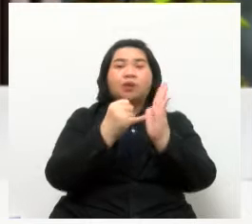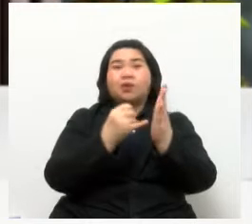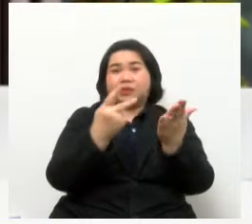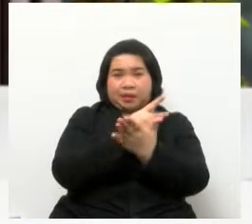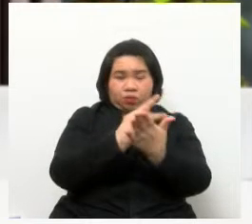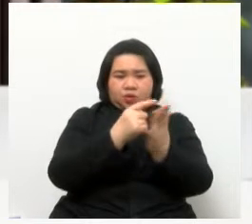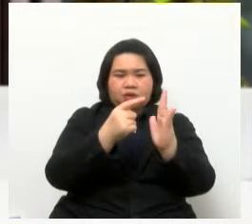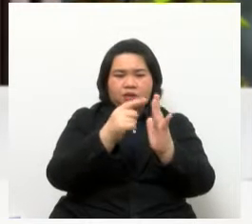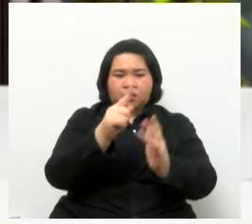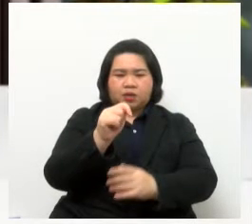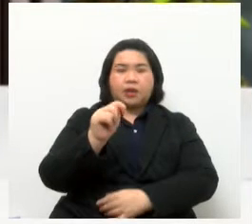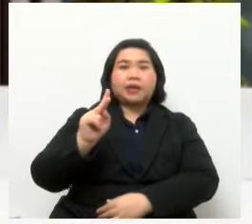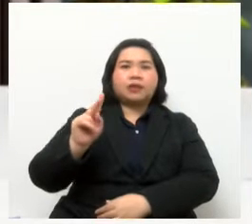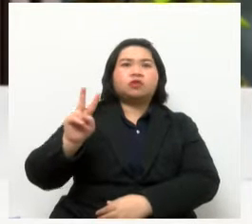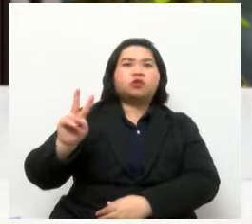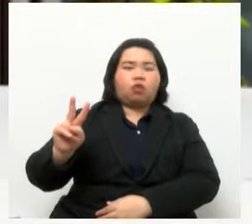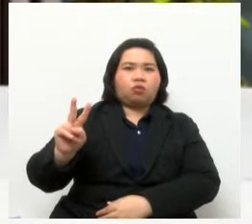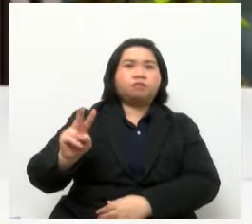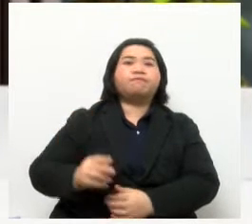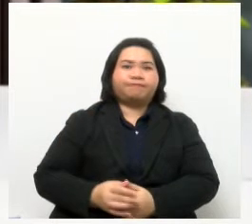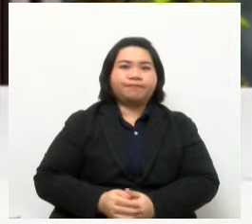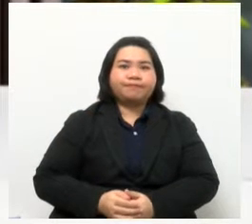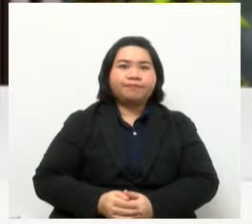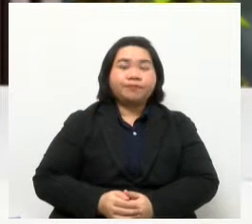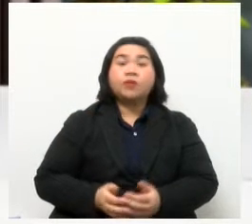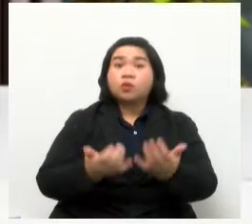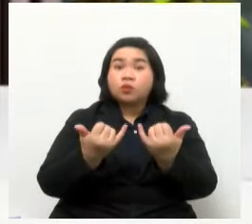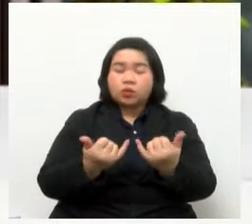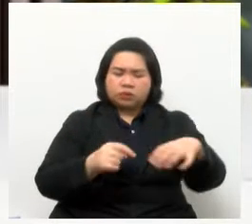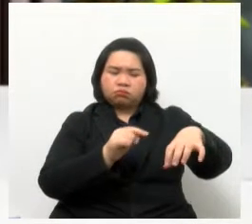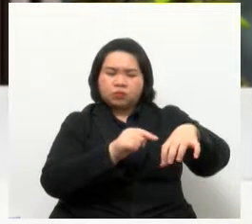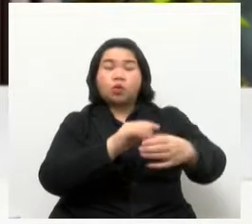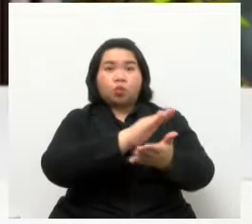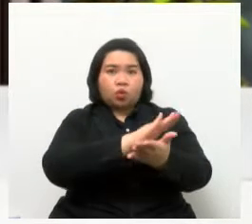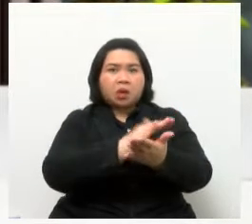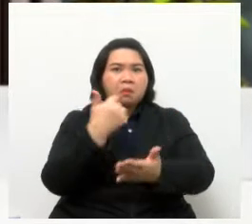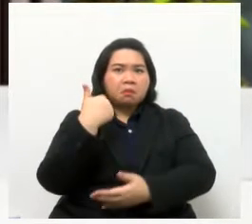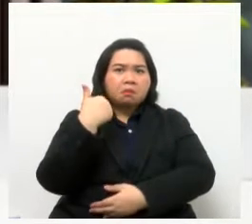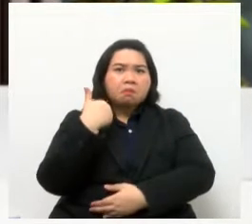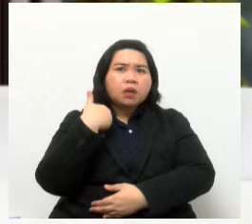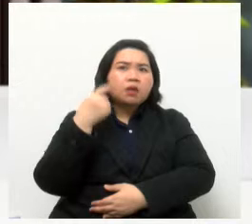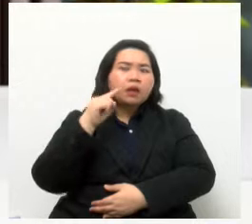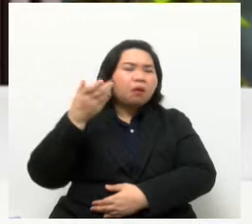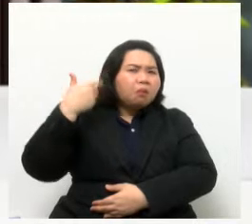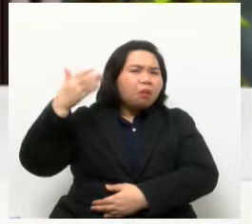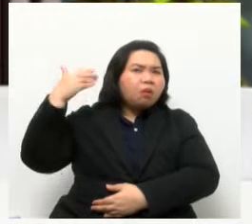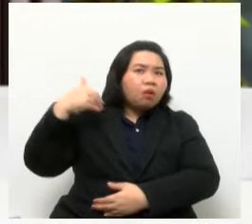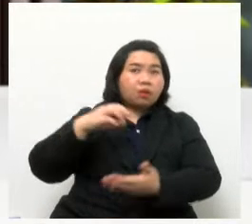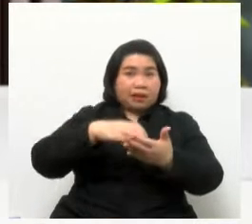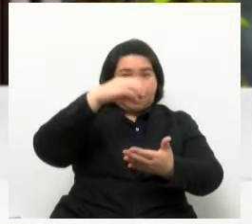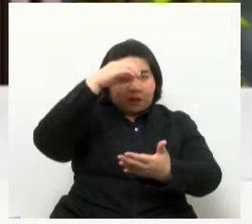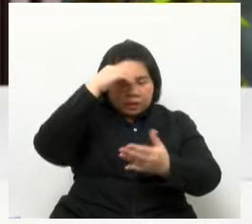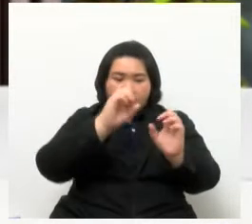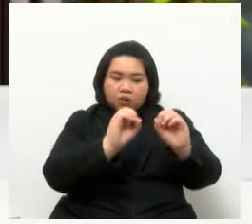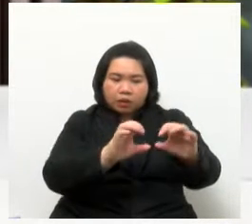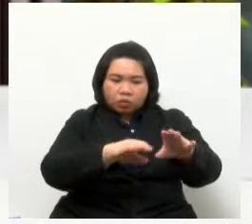เขตพื้นที่การศึกษาประถมศึกษากาญจนบุรีเขต2ซึ่งที่นี่นะคะได้นำเรื่องราวที่เข้าสู่การจัดการเรียนรู้ให้เป็นส่